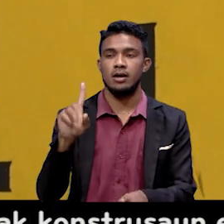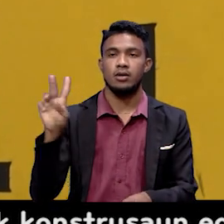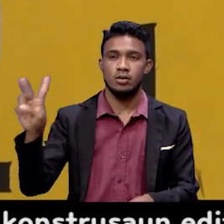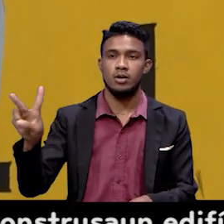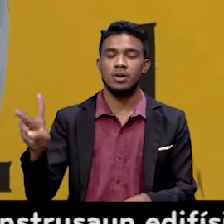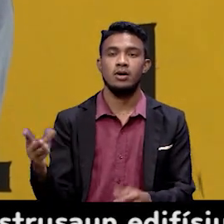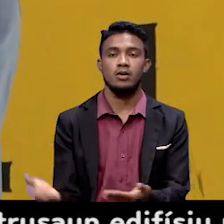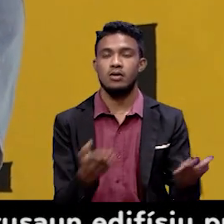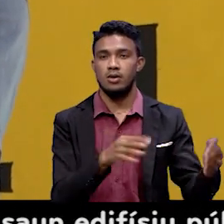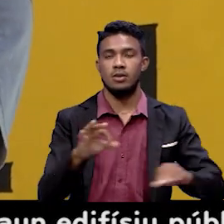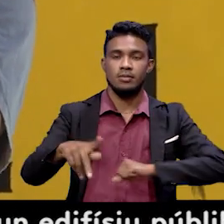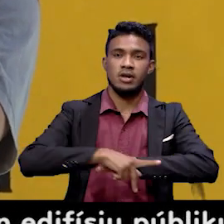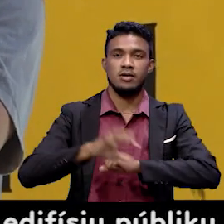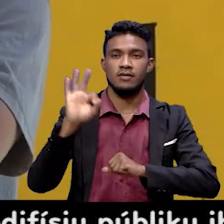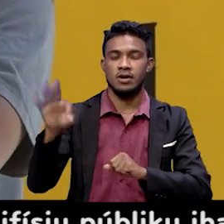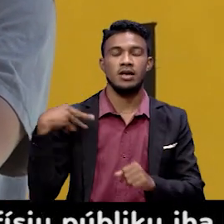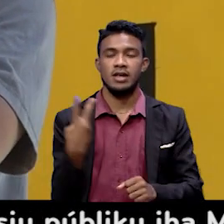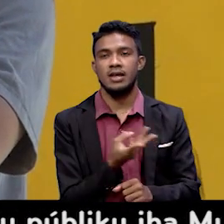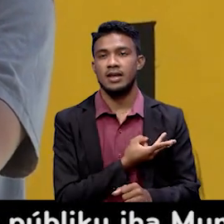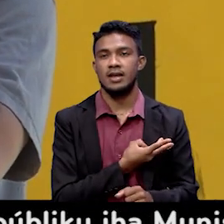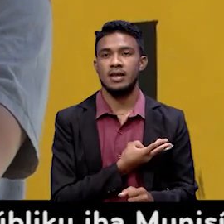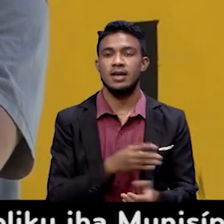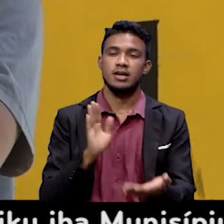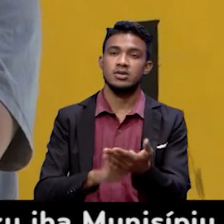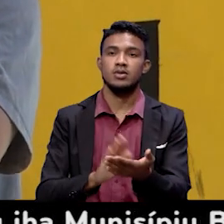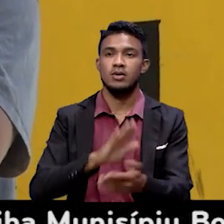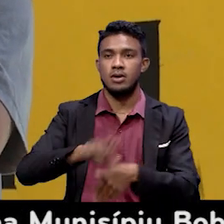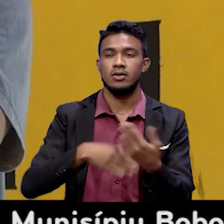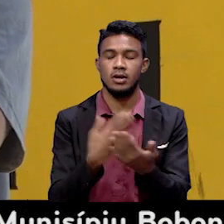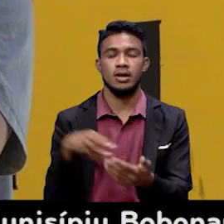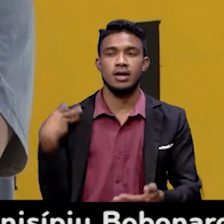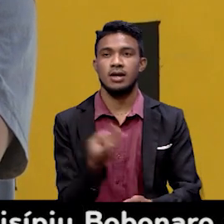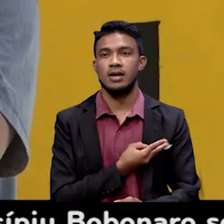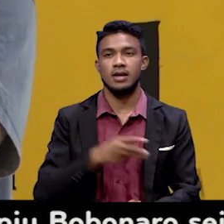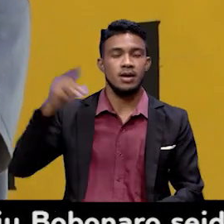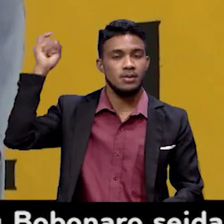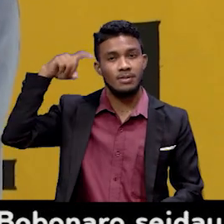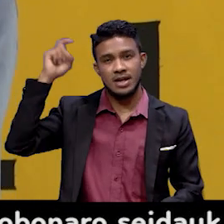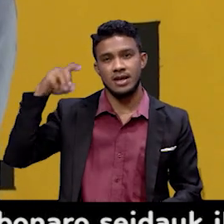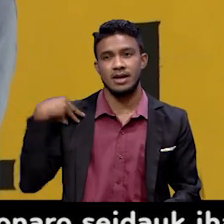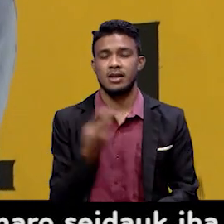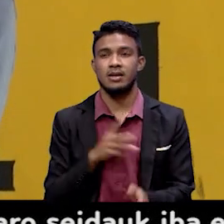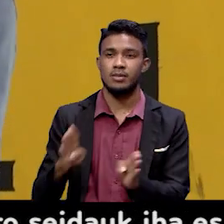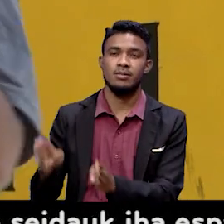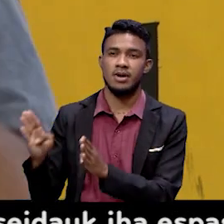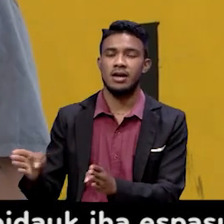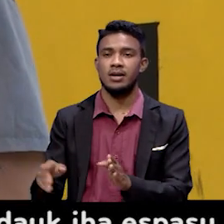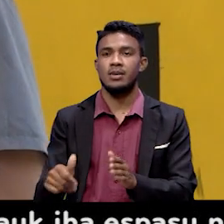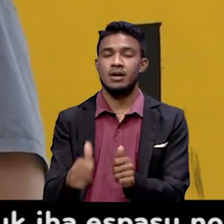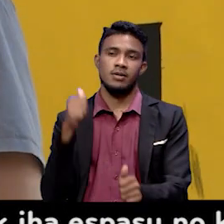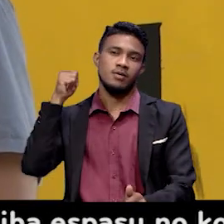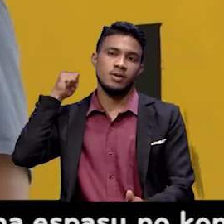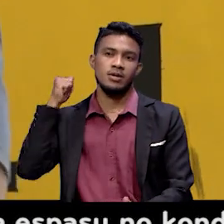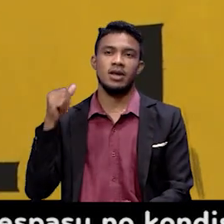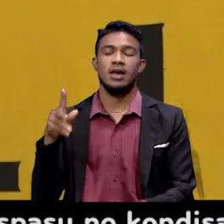o hin abri kene ta pasama ita skor ho tona ita mate na ita ben preparado para ita ne ita ting hakiru ta mane ka para